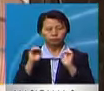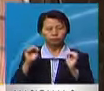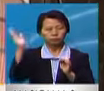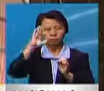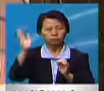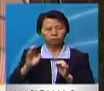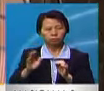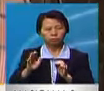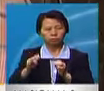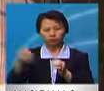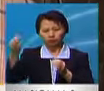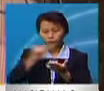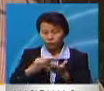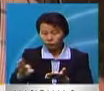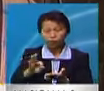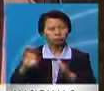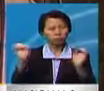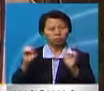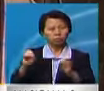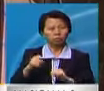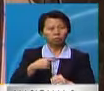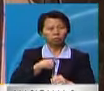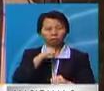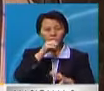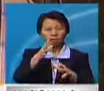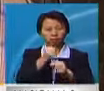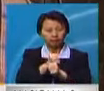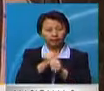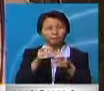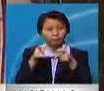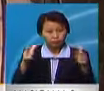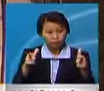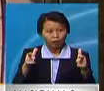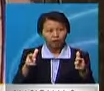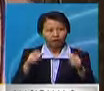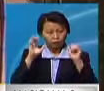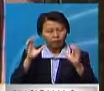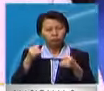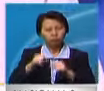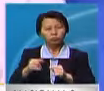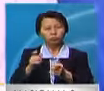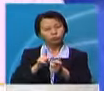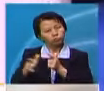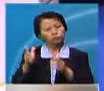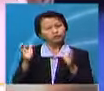never been said no. Saya tak dapat besar, dapat kecil.